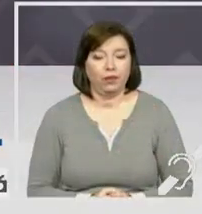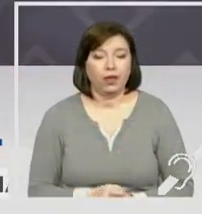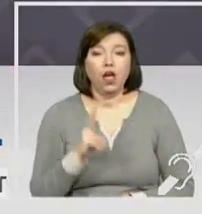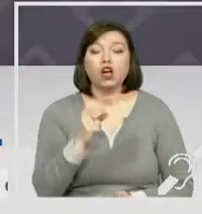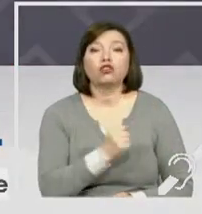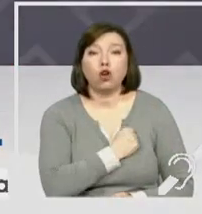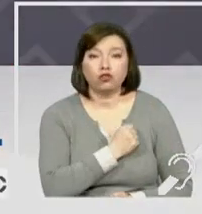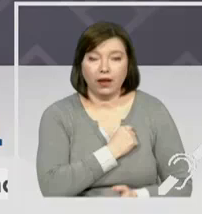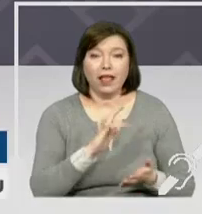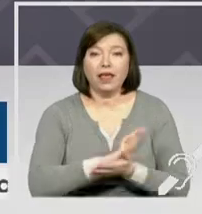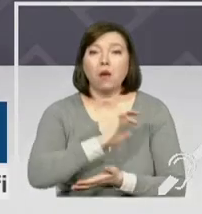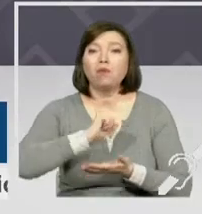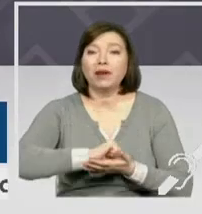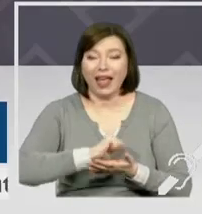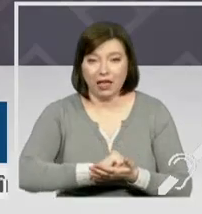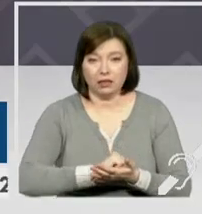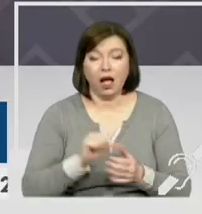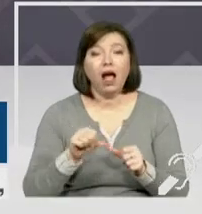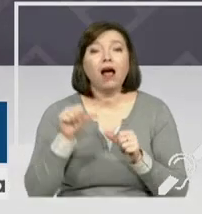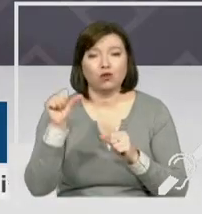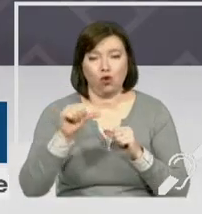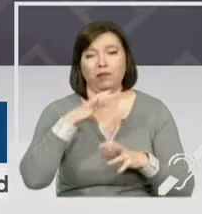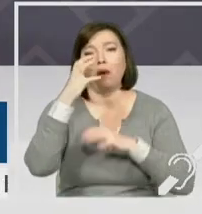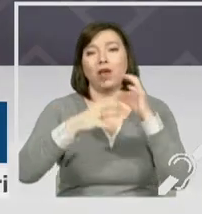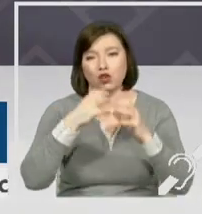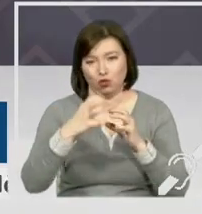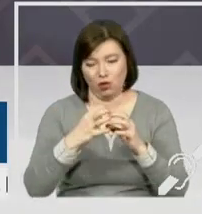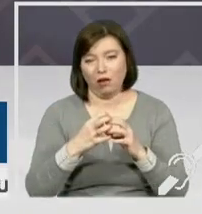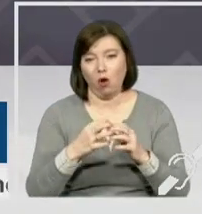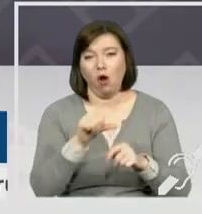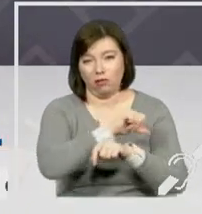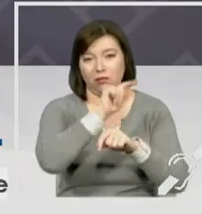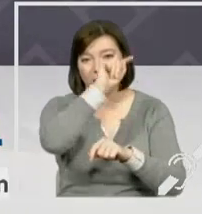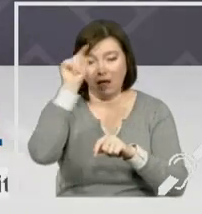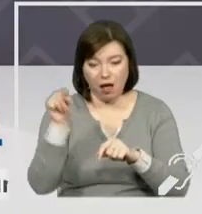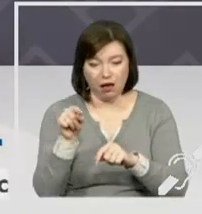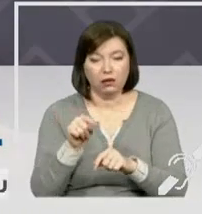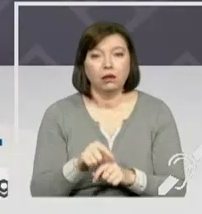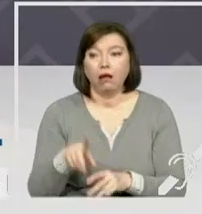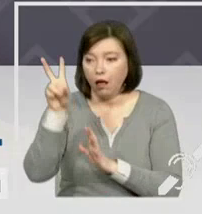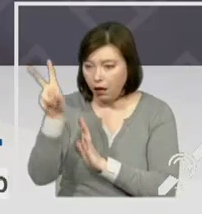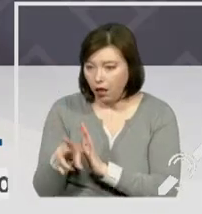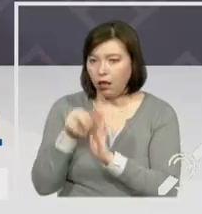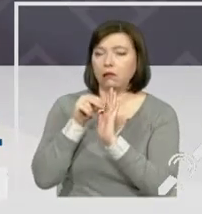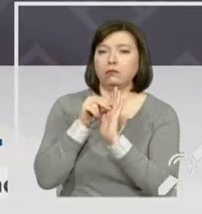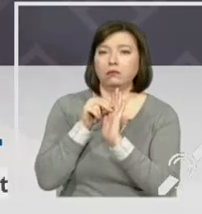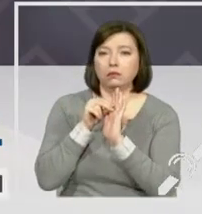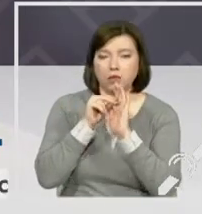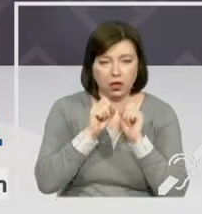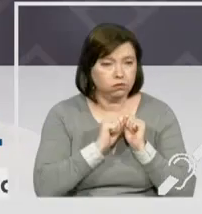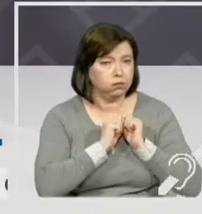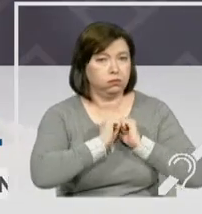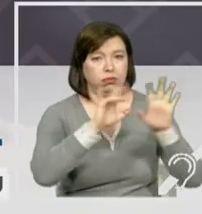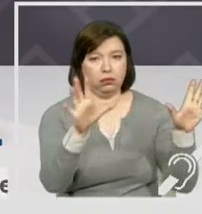Din păcate, presa, în special internațională, a preluat și a